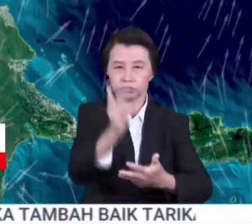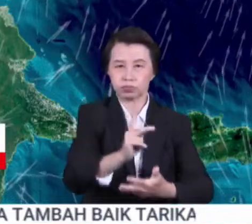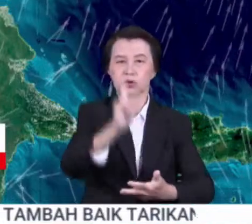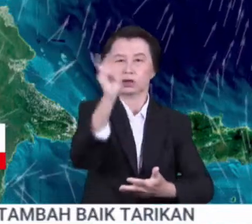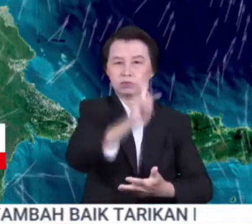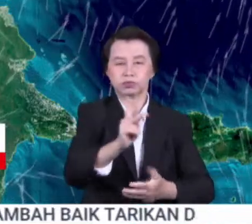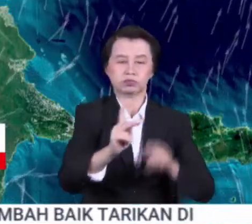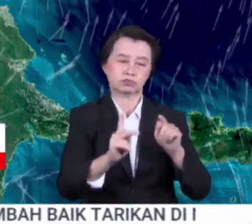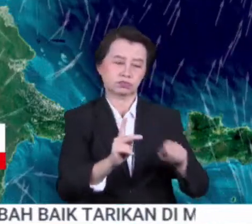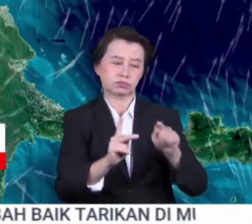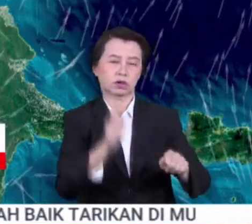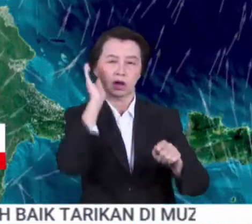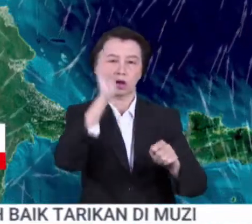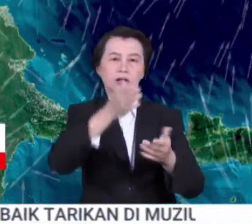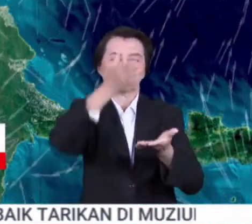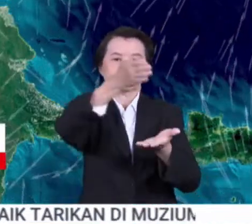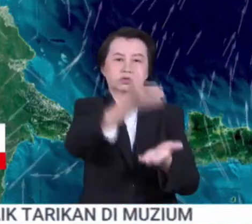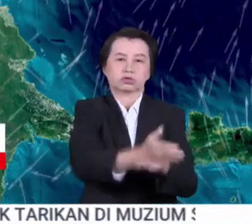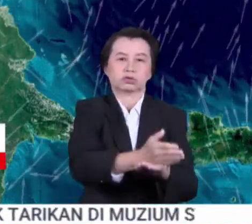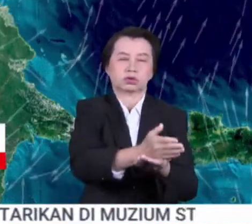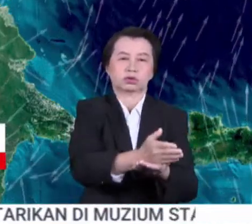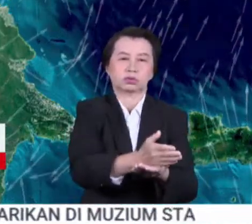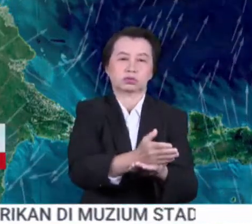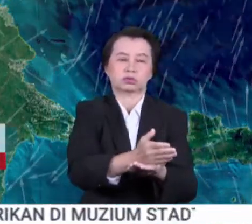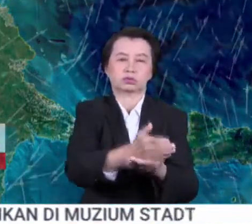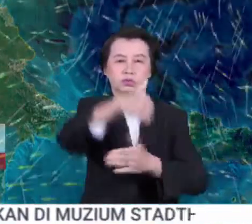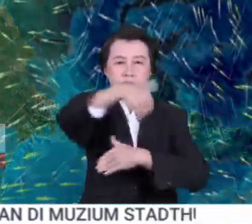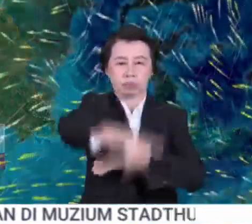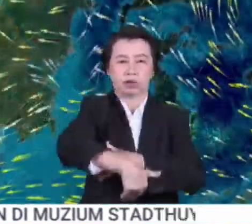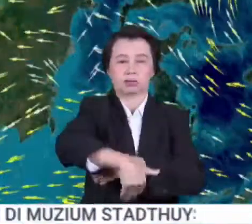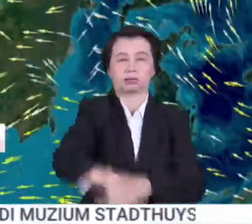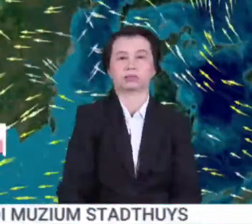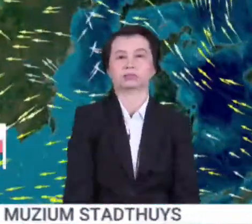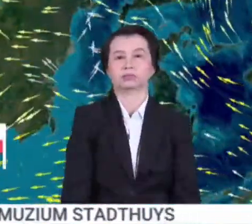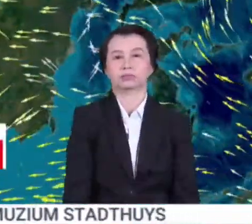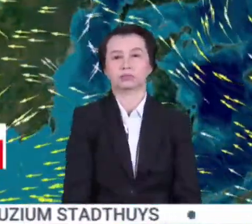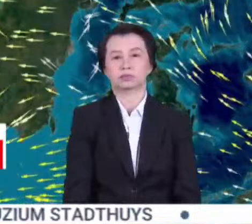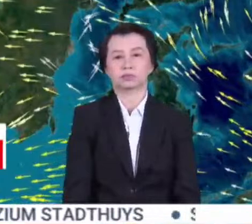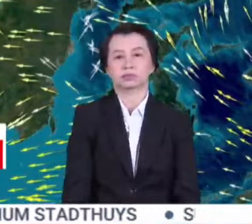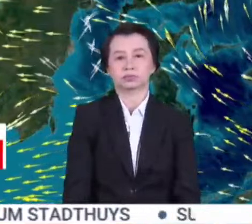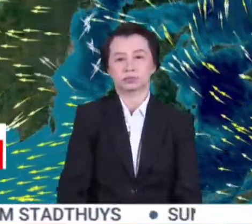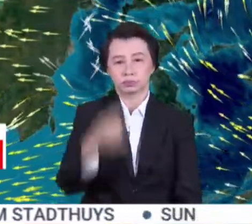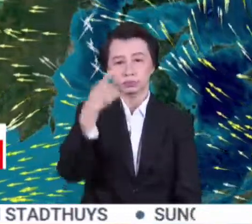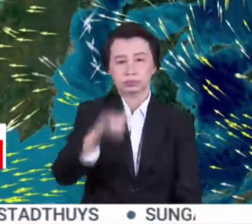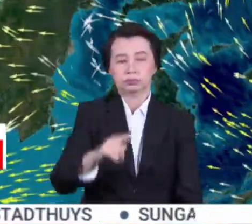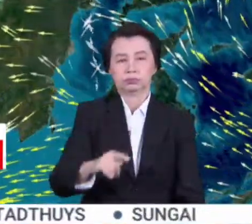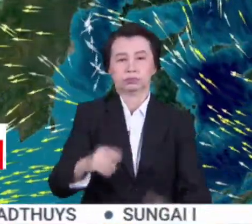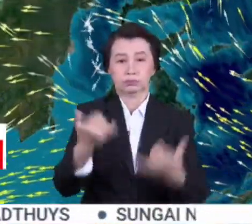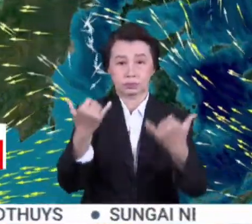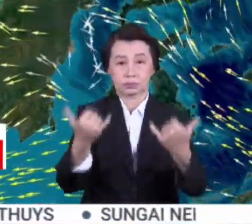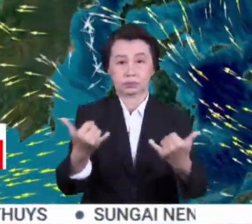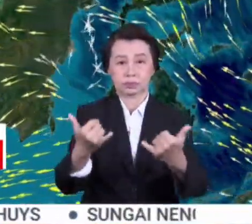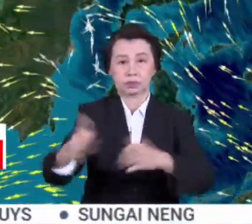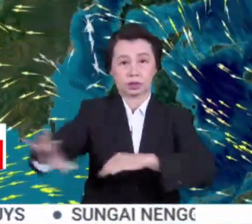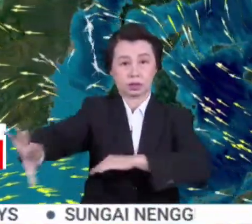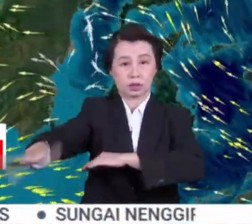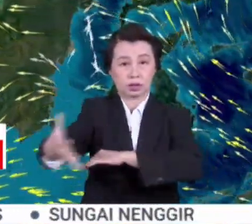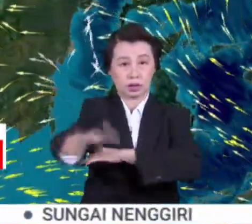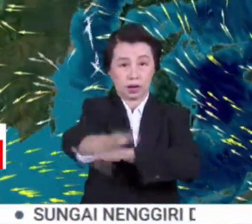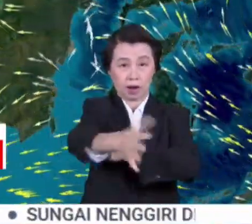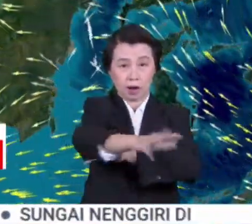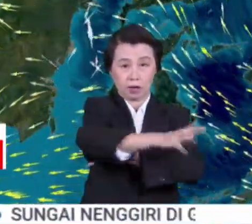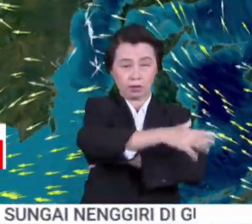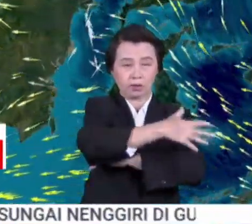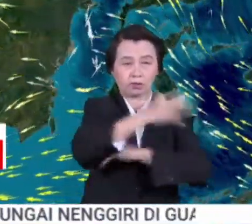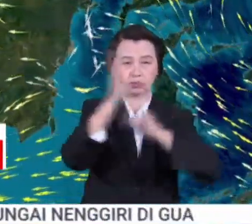ini dijangka juga akan beransur reda menjelang awal malam nanti. Untuk keadaan semasa kawasan perairan di sekitar negara